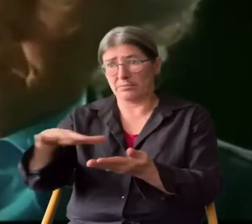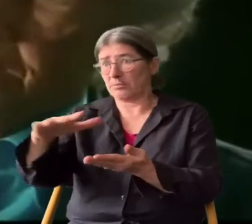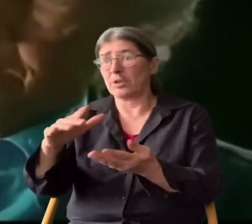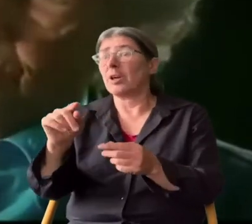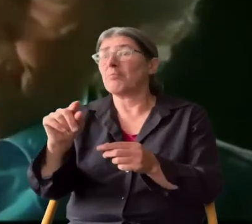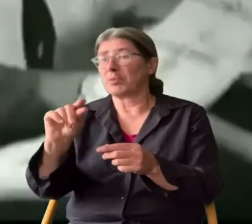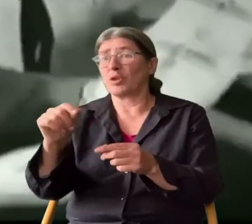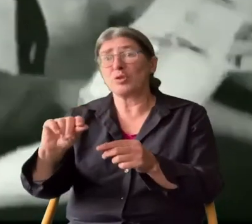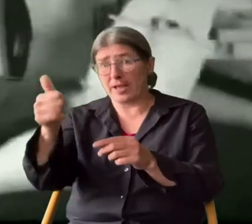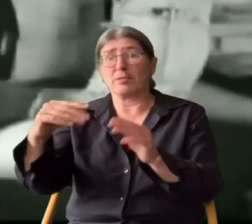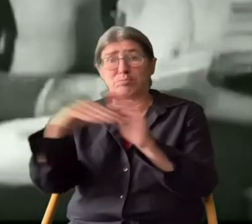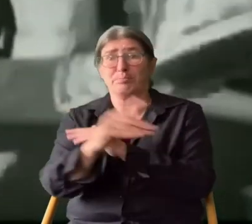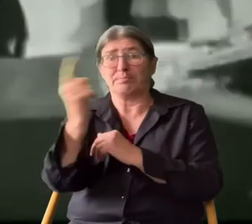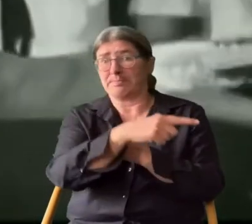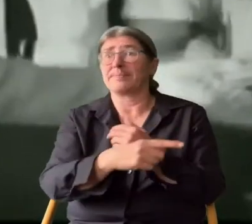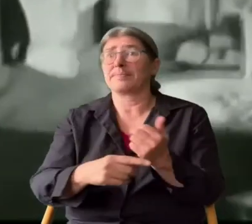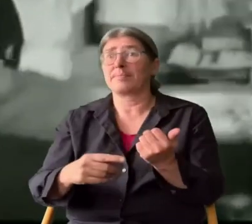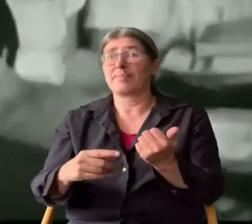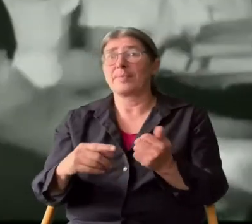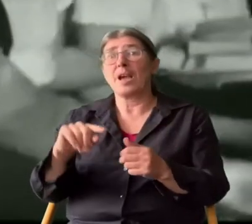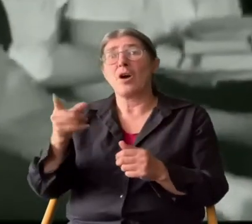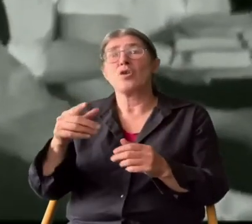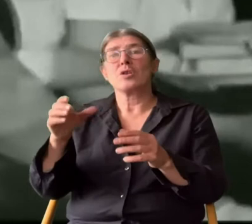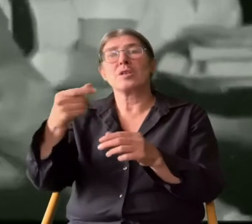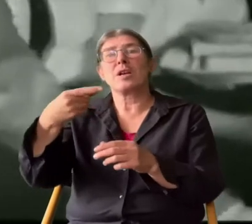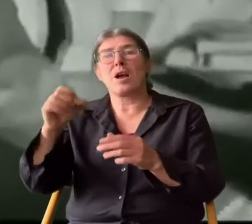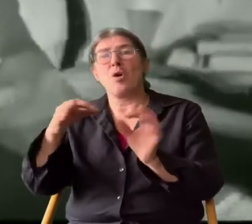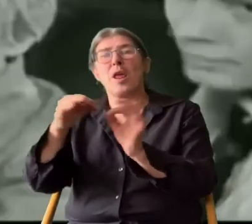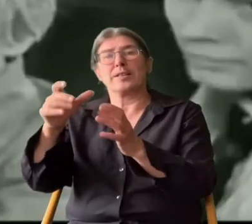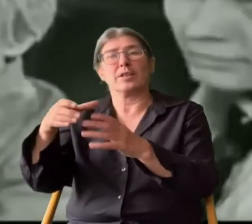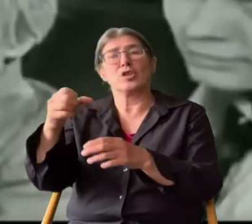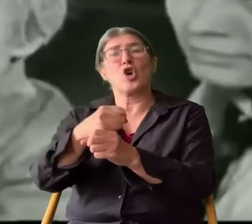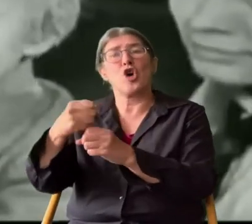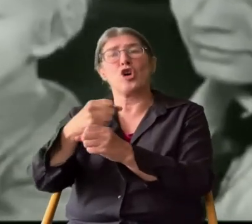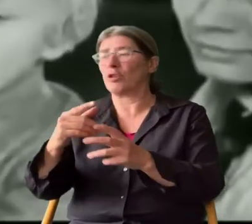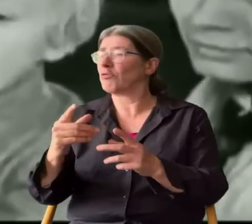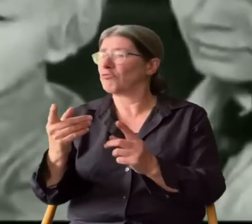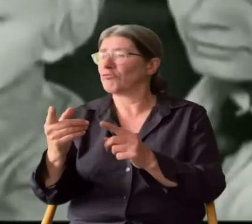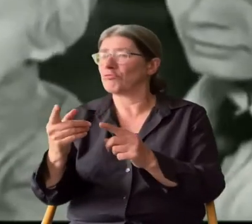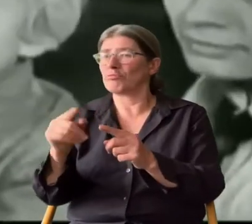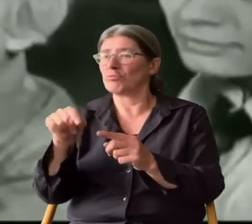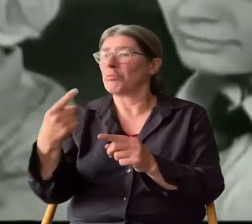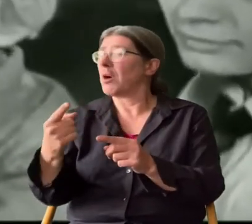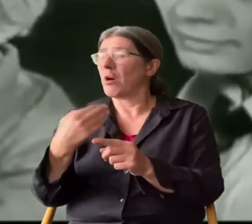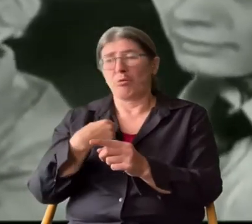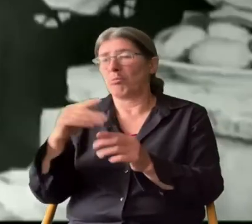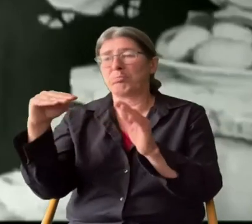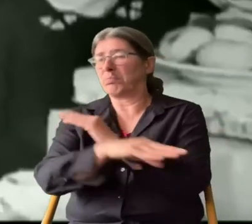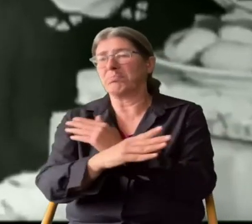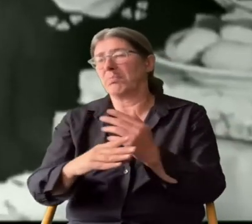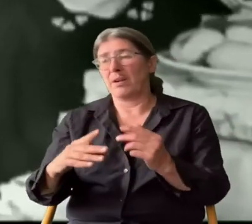waren als allererste getürmt. Auch Gauleiter Koch, der sich so gerne volksnah gibt, kehrt seinem Volk den